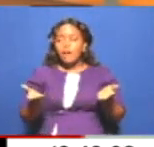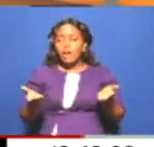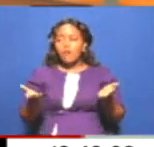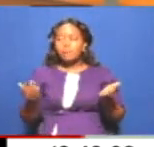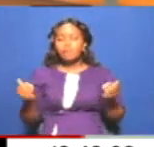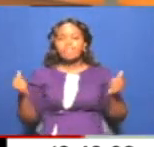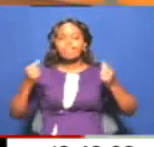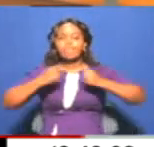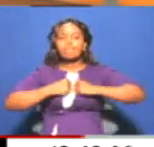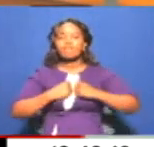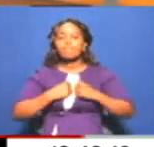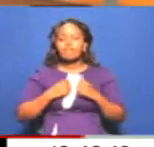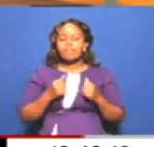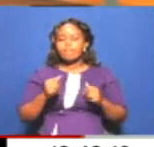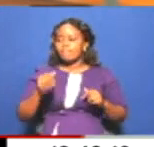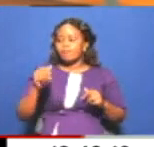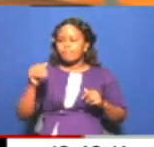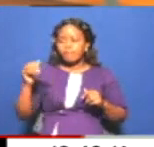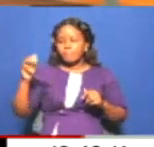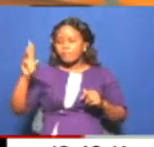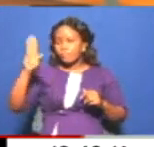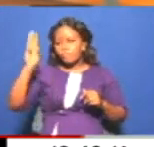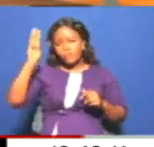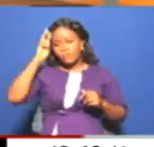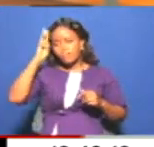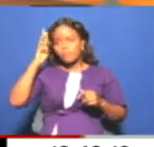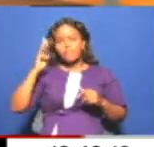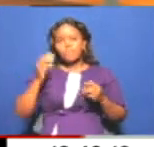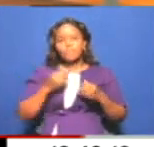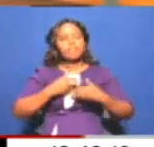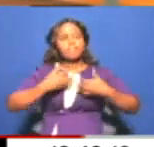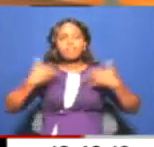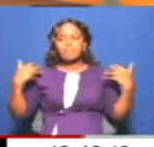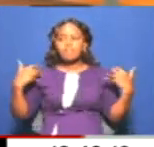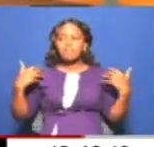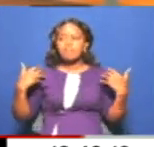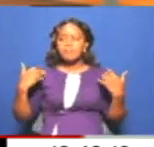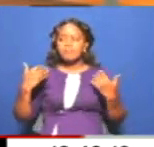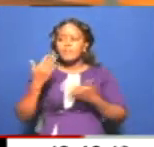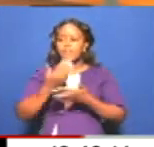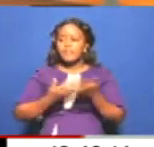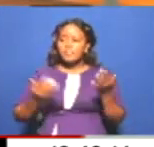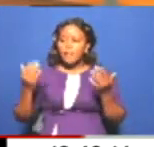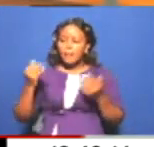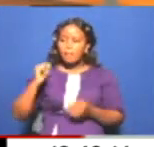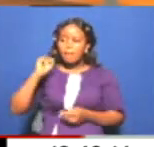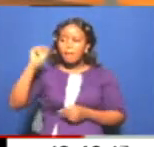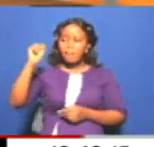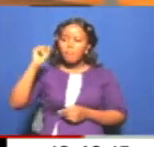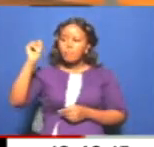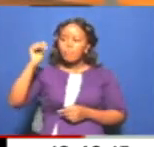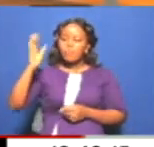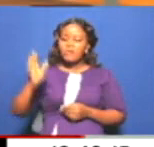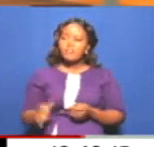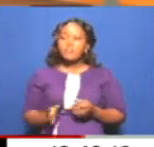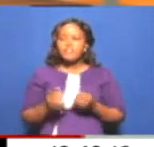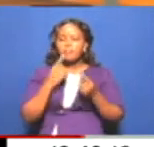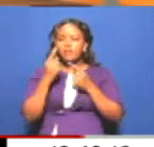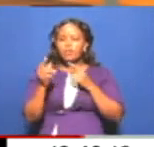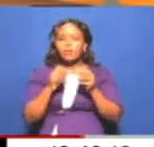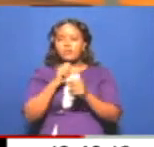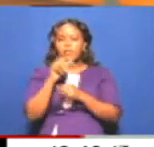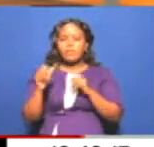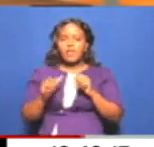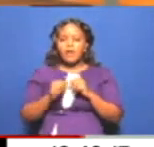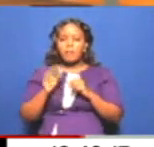uniforms ama yale mavazi yake ya kikazi, kuna baadhi ya wanasiasa ambao walizungumza kuhusiana na hatua yake